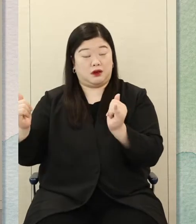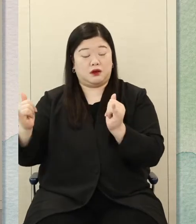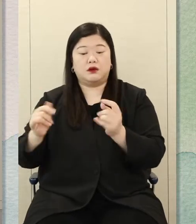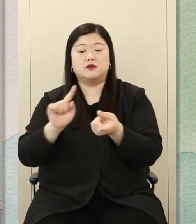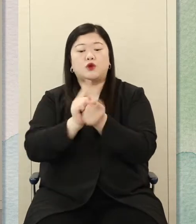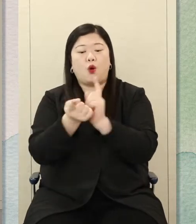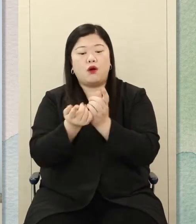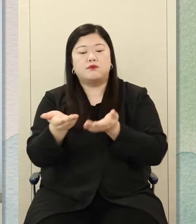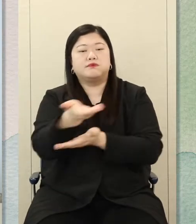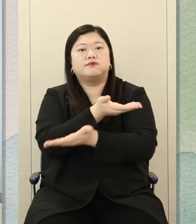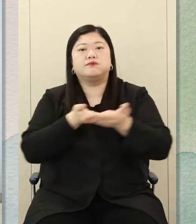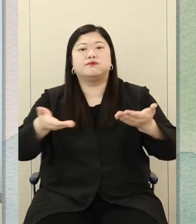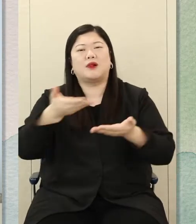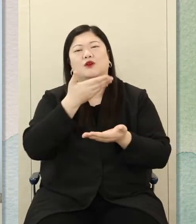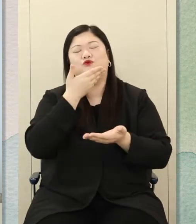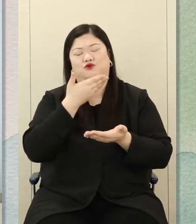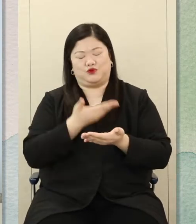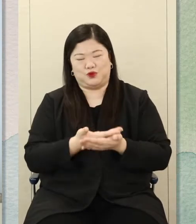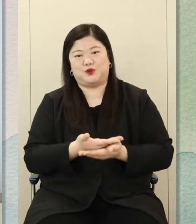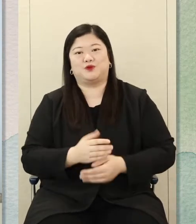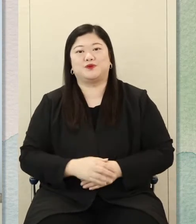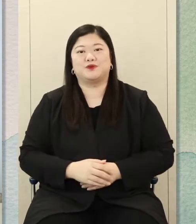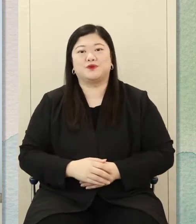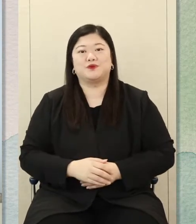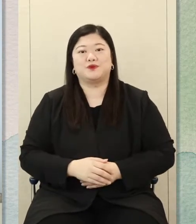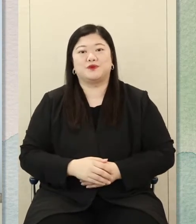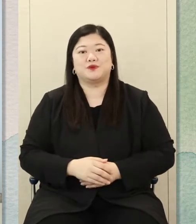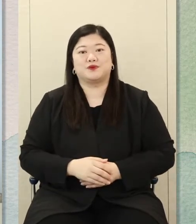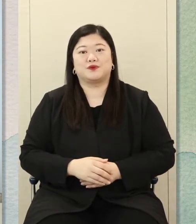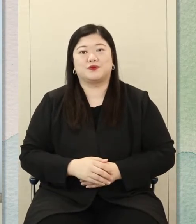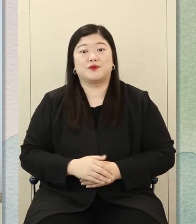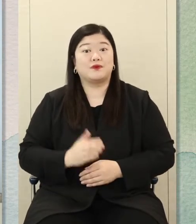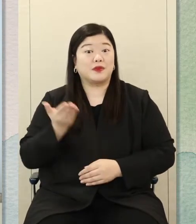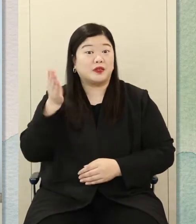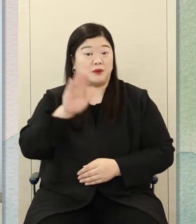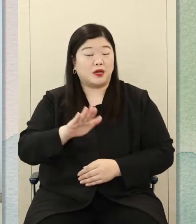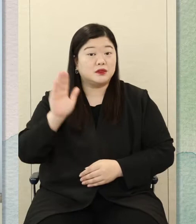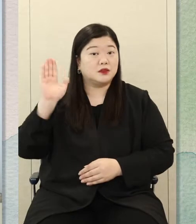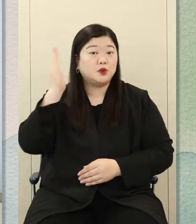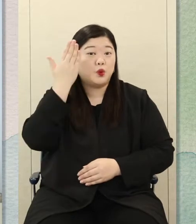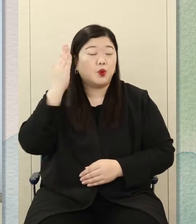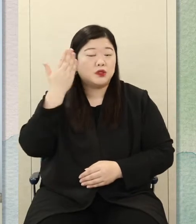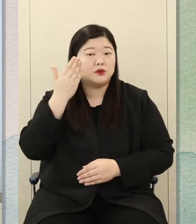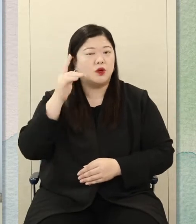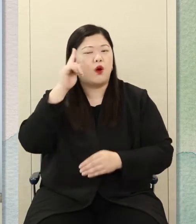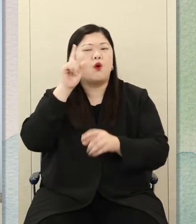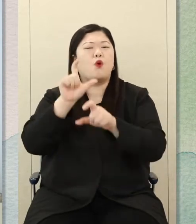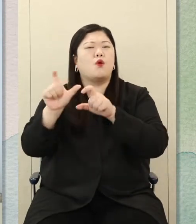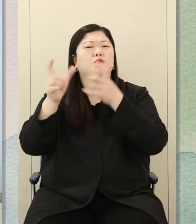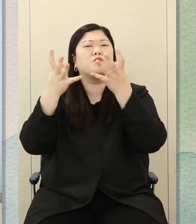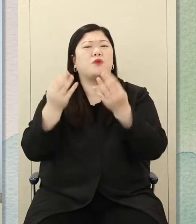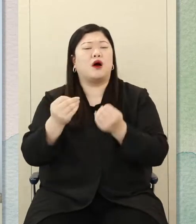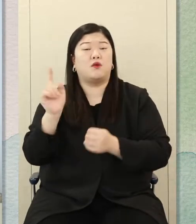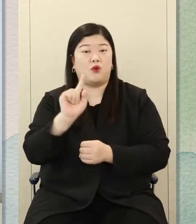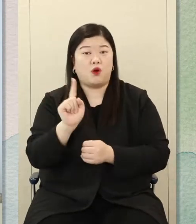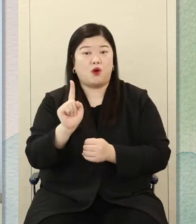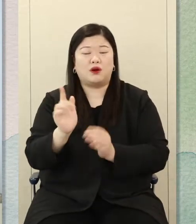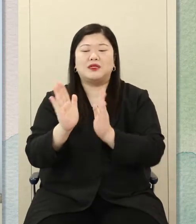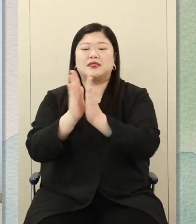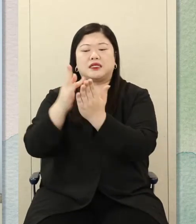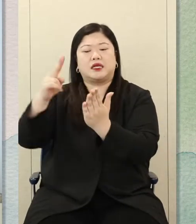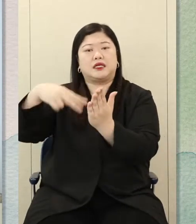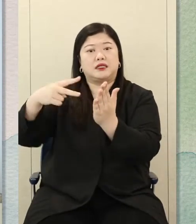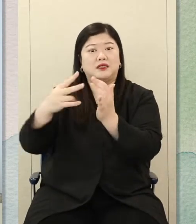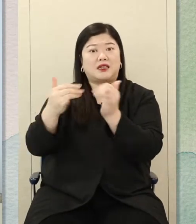중요하고 그런데 사실 현대 사회에서 저희가 제일 고민을 많이 하고 있는 게 독자가 자꾸 줄어든다